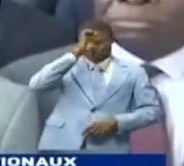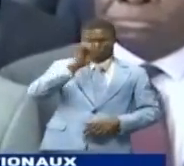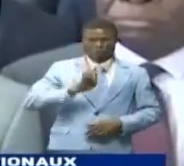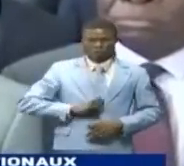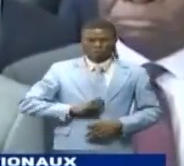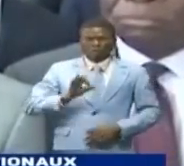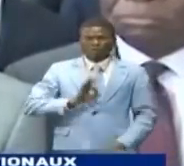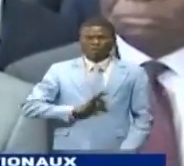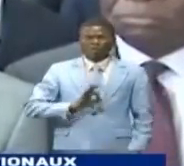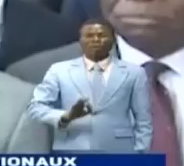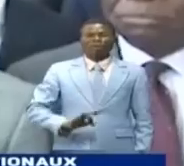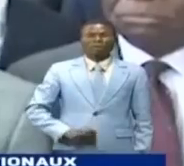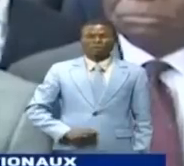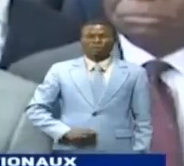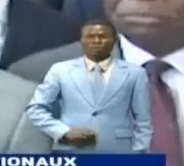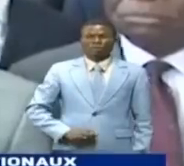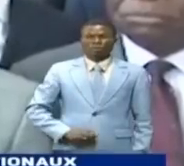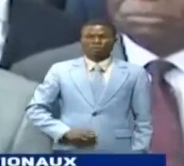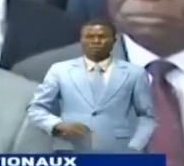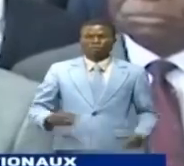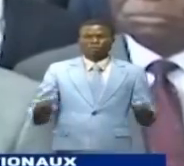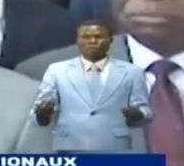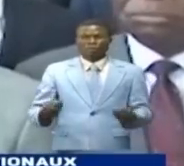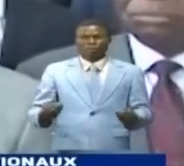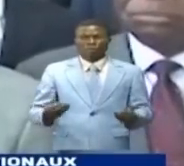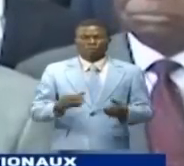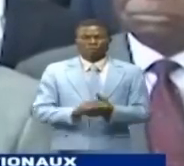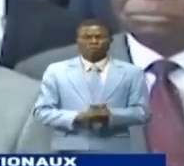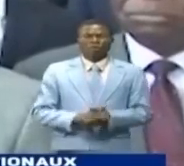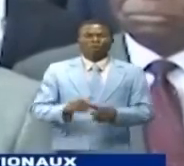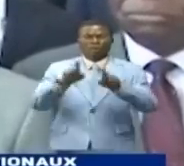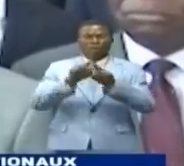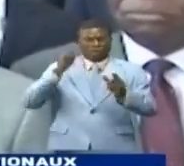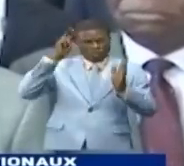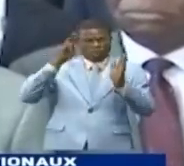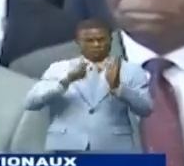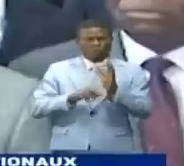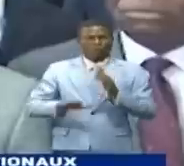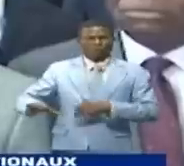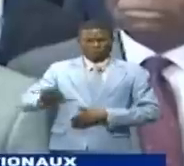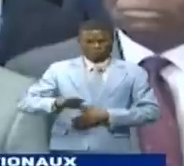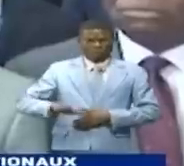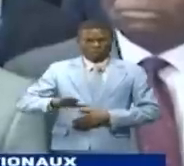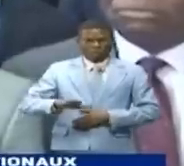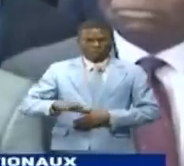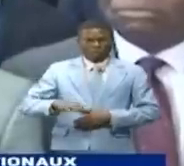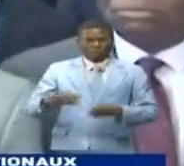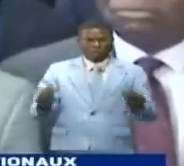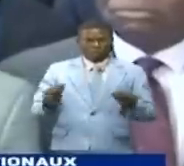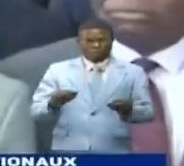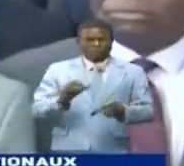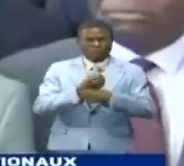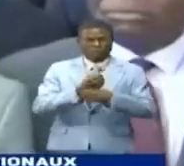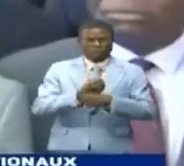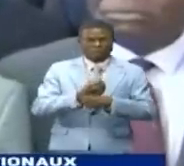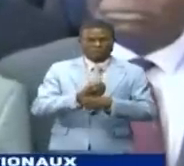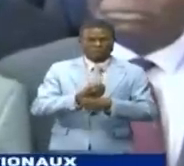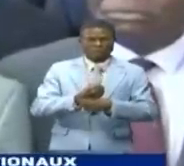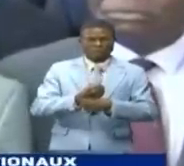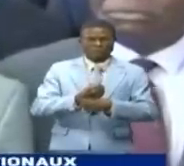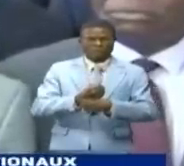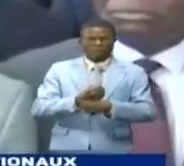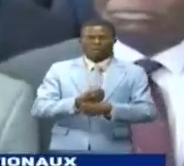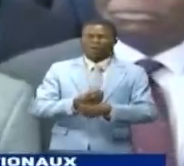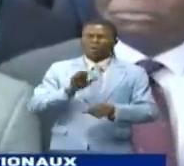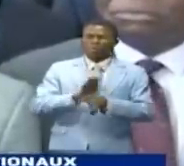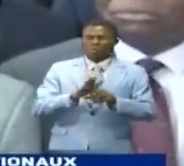Félix Antoine Tshisekedi Tshilombo et le gouvernement de la République, afin de rétablir par tous les